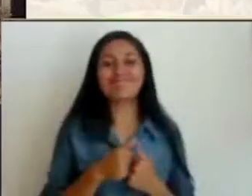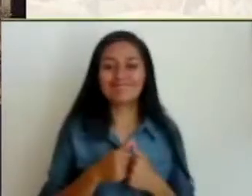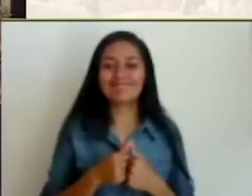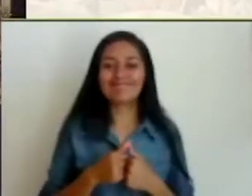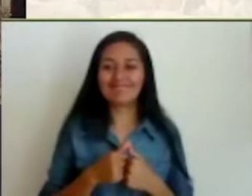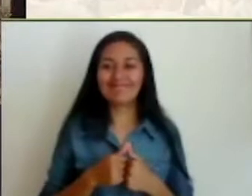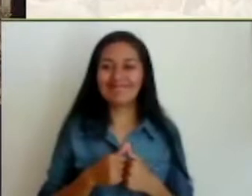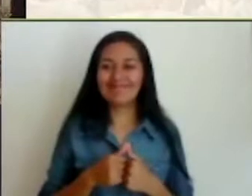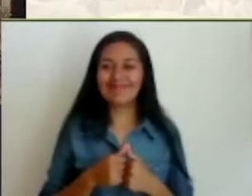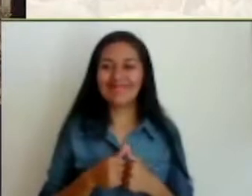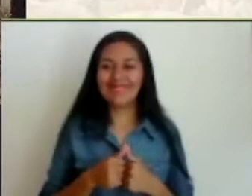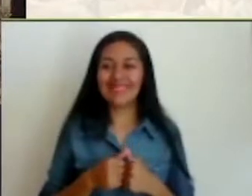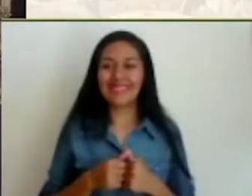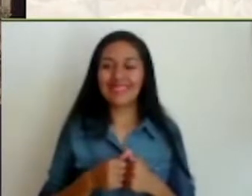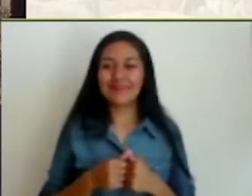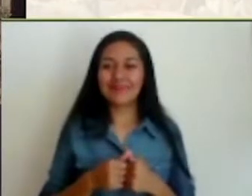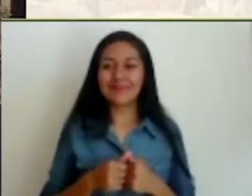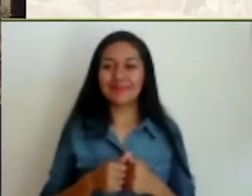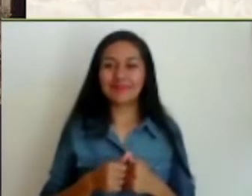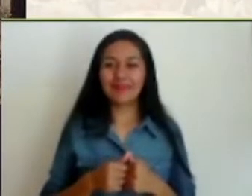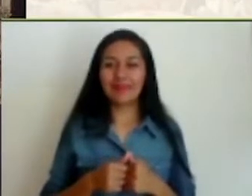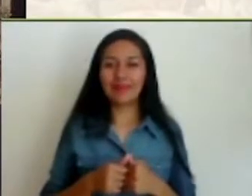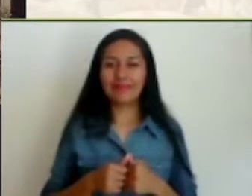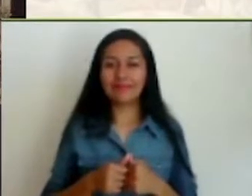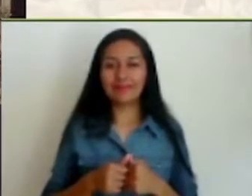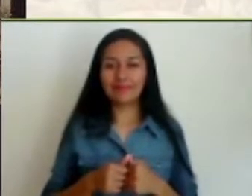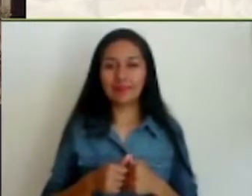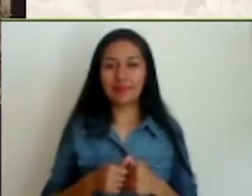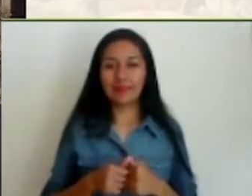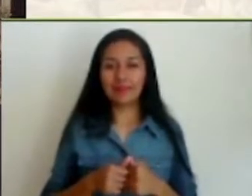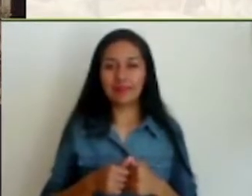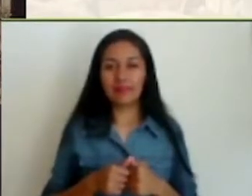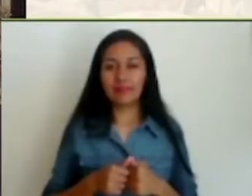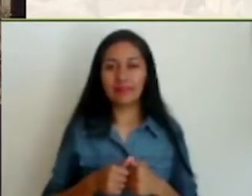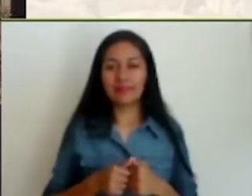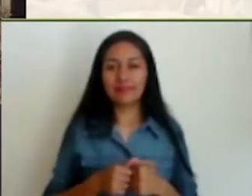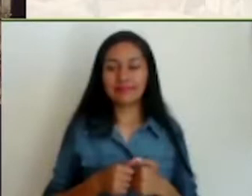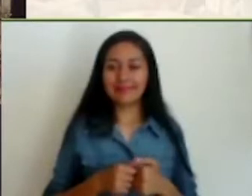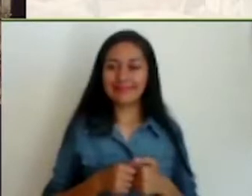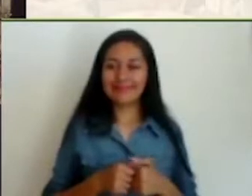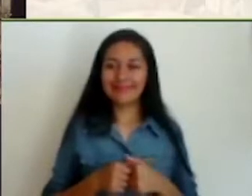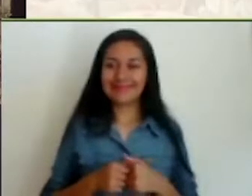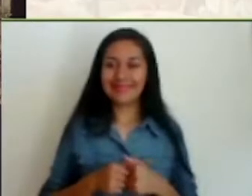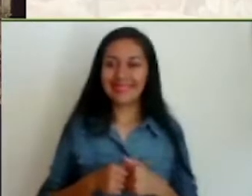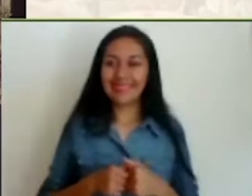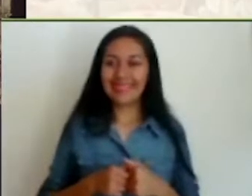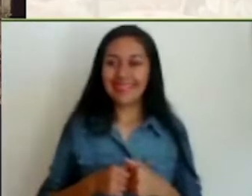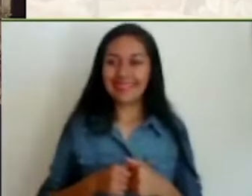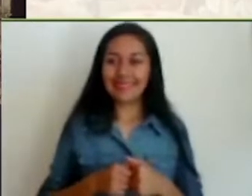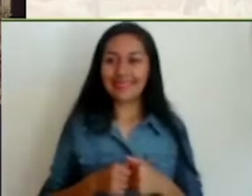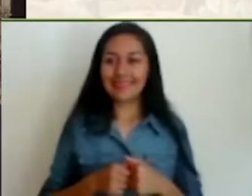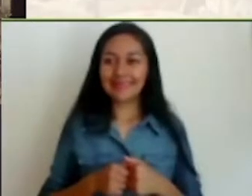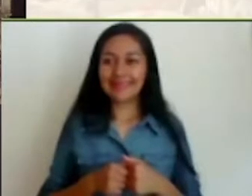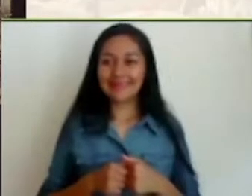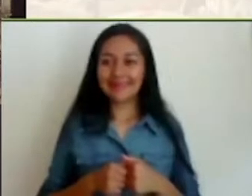1630, vediamo qui a sinistra, se stesso genuflesso e con il capo coperto dalla sola rensa,